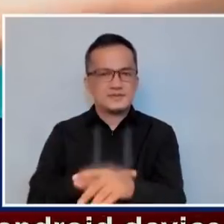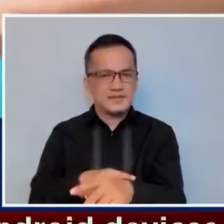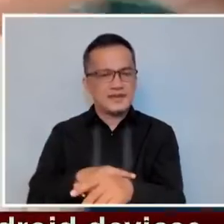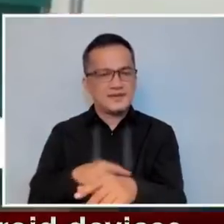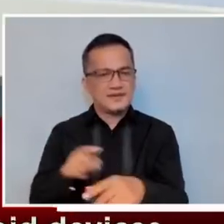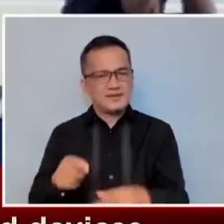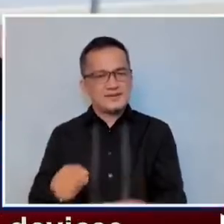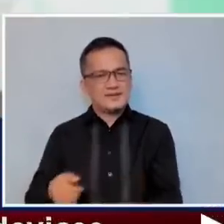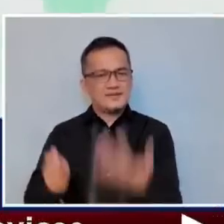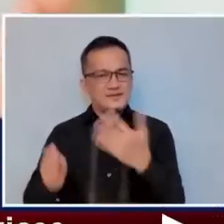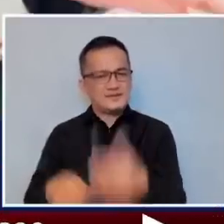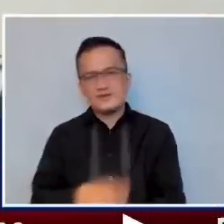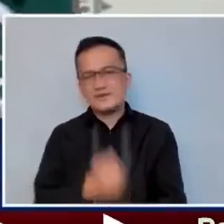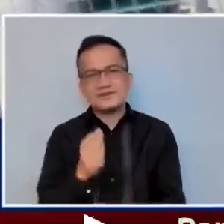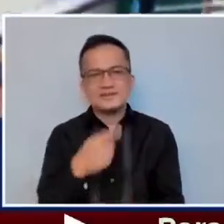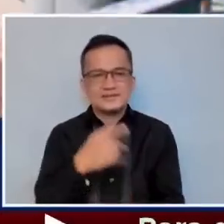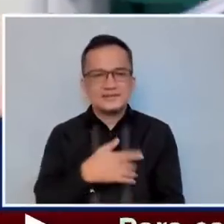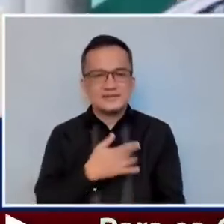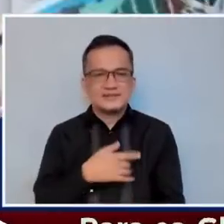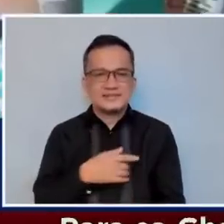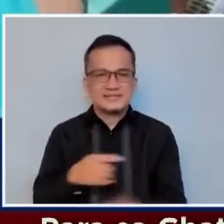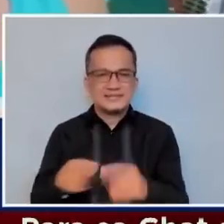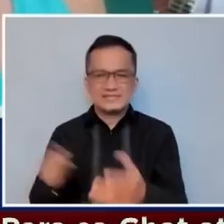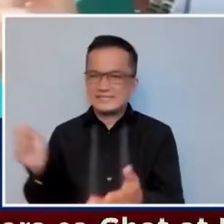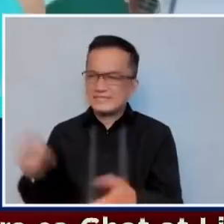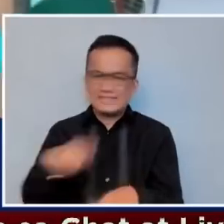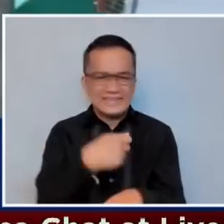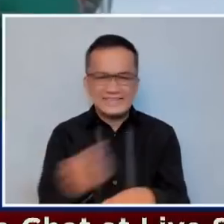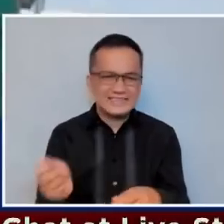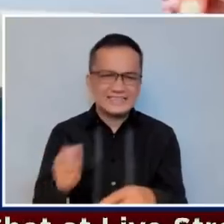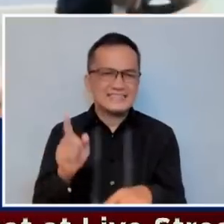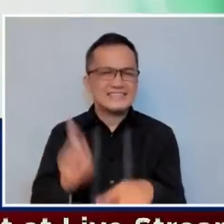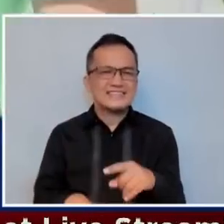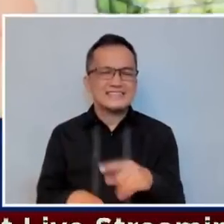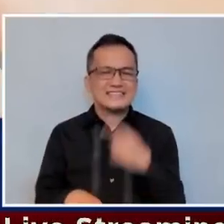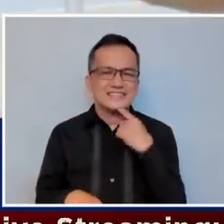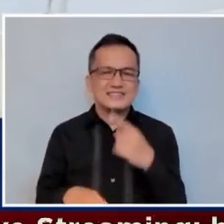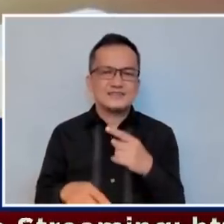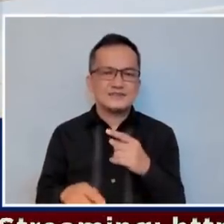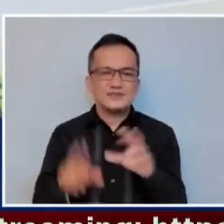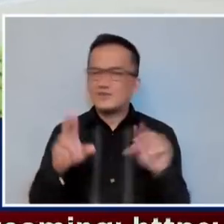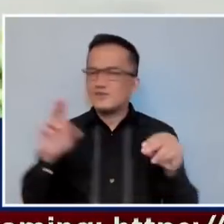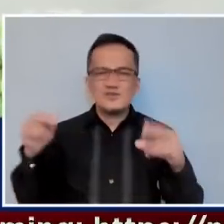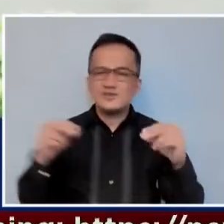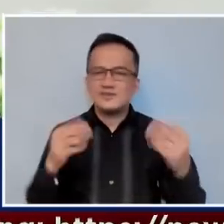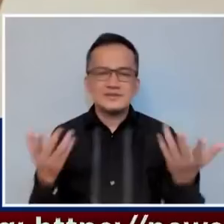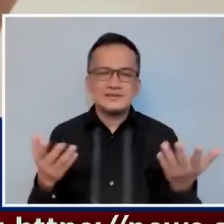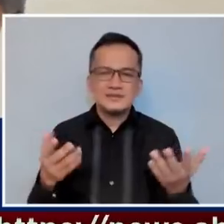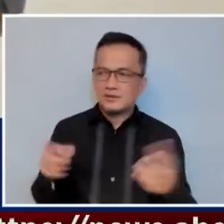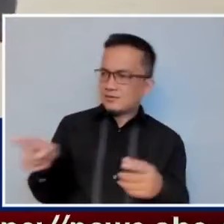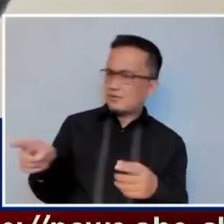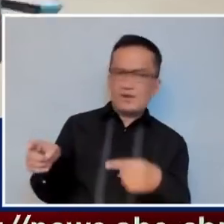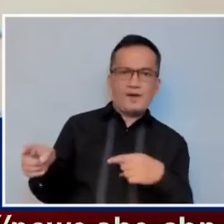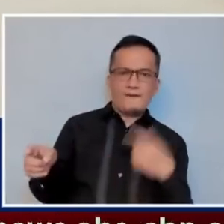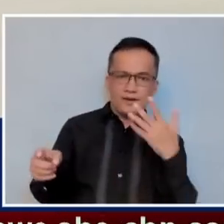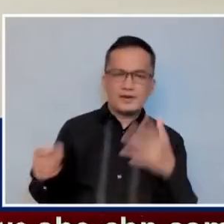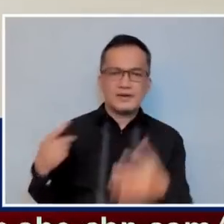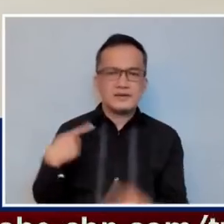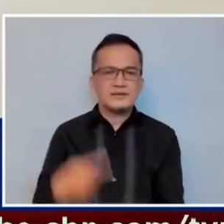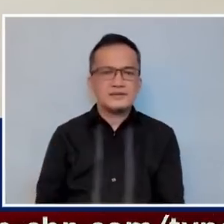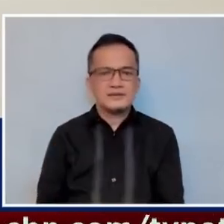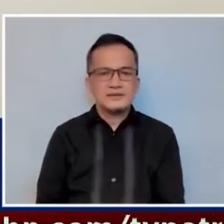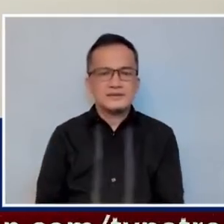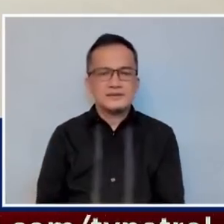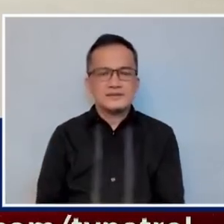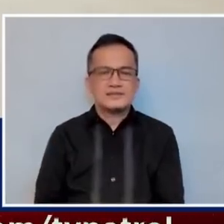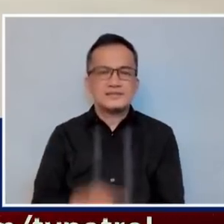wow. I can't even hit the ball. No, don't. No, really? That angle right there. No.